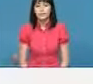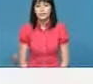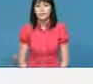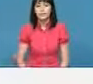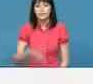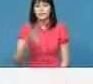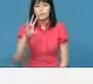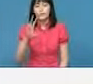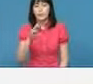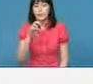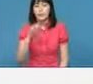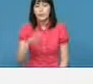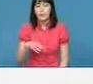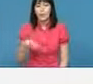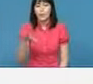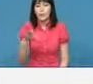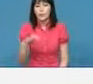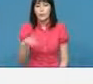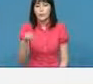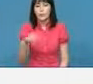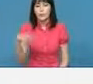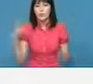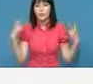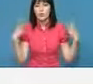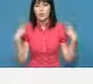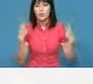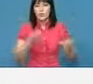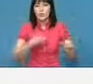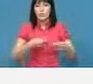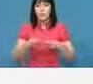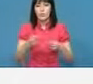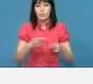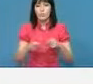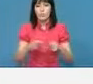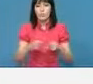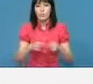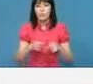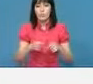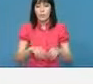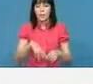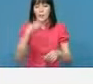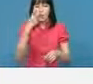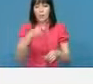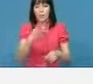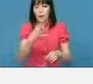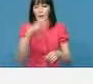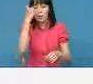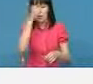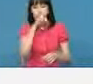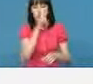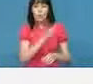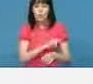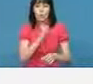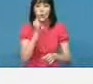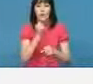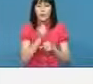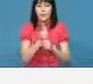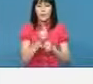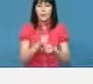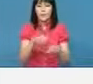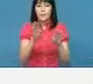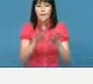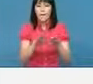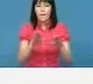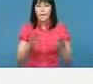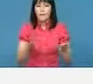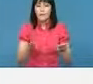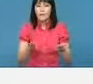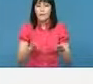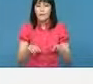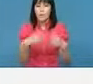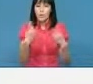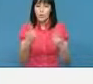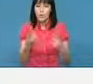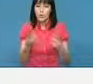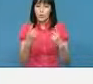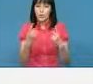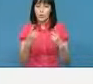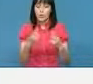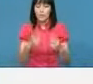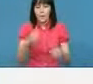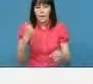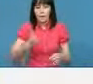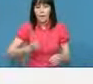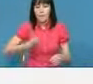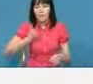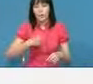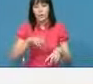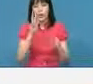Нышан Манабаев Ордабасы аудандық ішкі істер бөлімінде табаны күректей 25 жыл қызмет етті. Балаларына адамдық қасиеттігін емес,